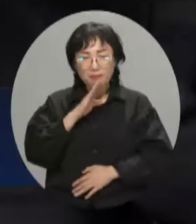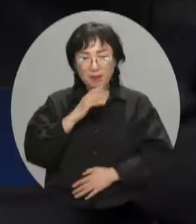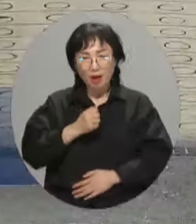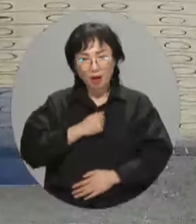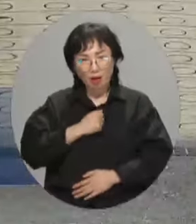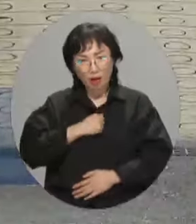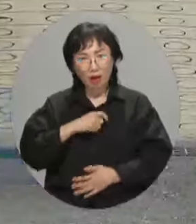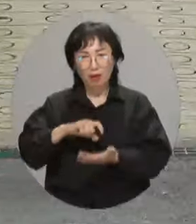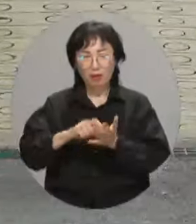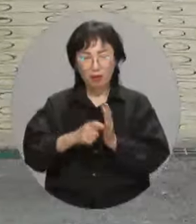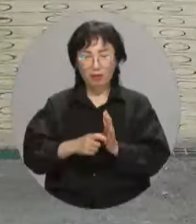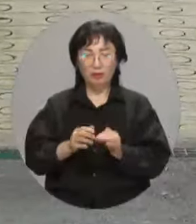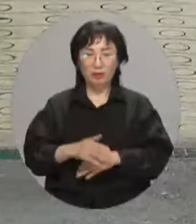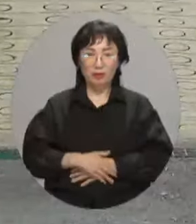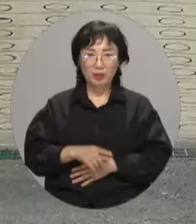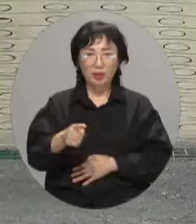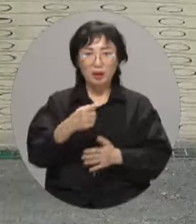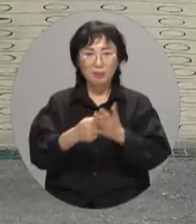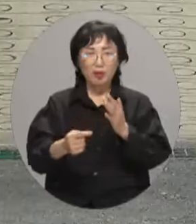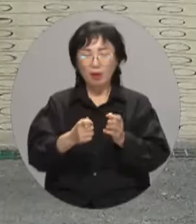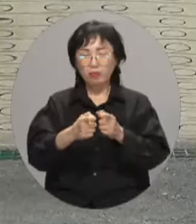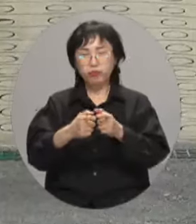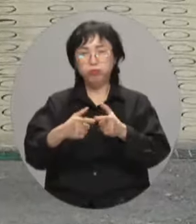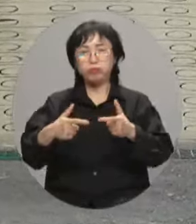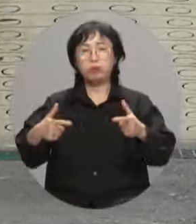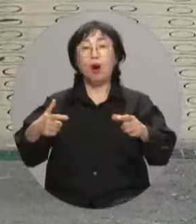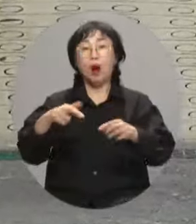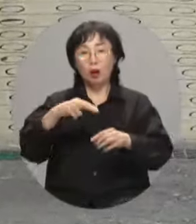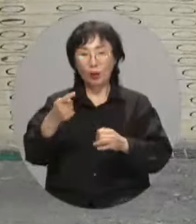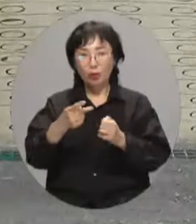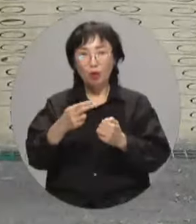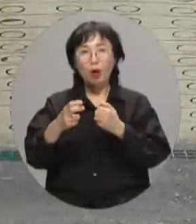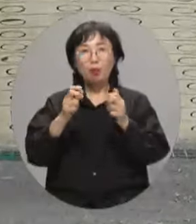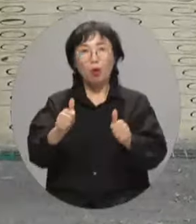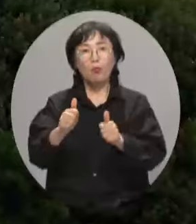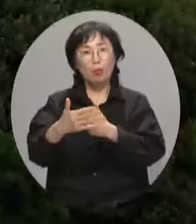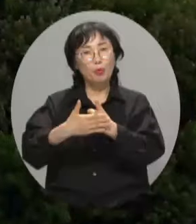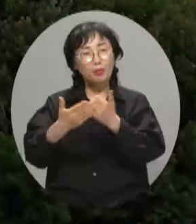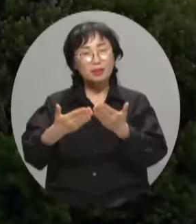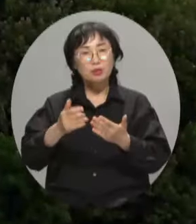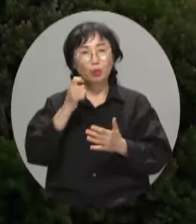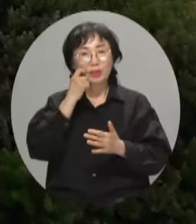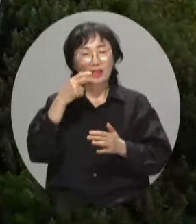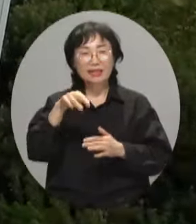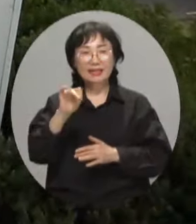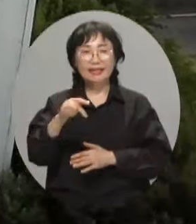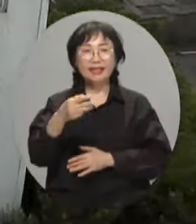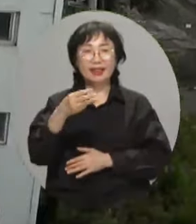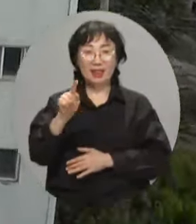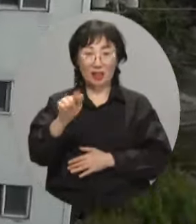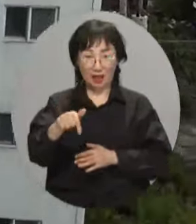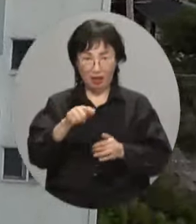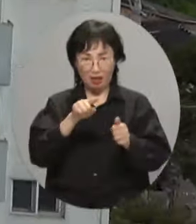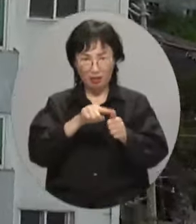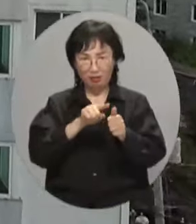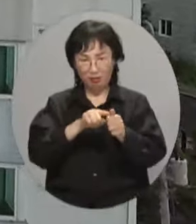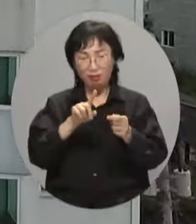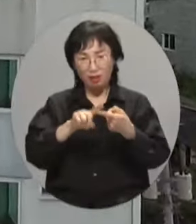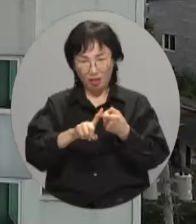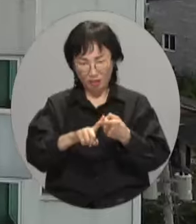토할 정도예요. 이처럼 피해 사례가 이어지고 있음에도 법의 도움을 받지 못하는 신탁 사기. 구제 방안은